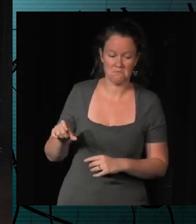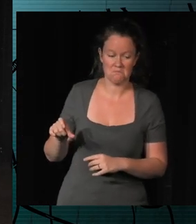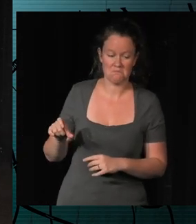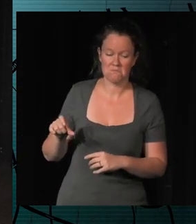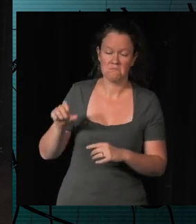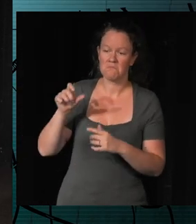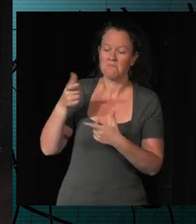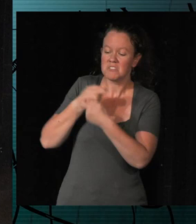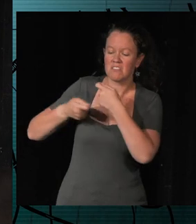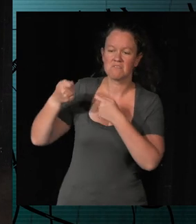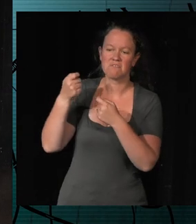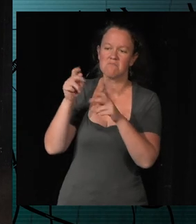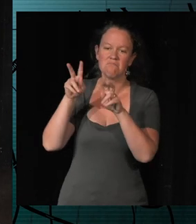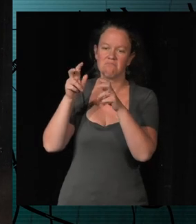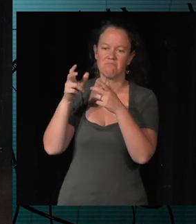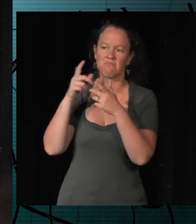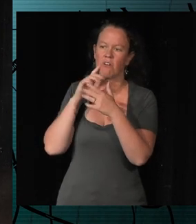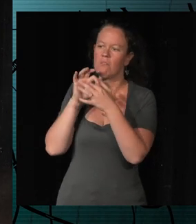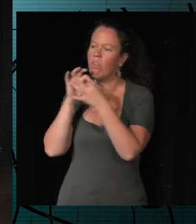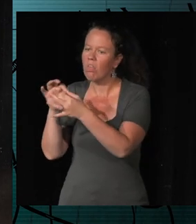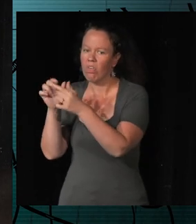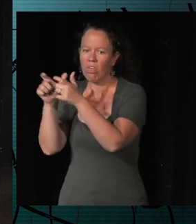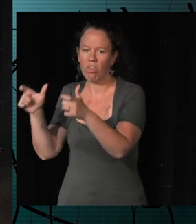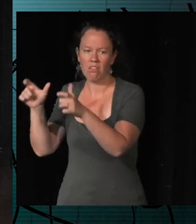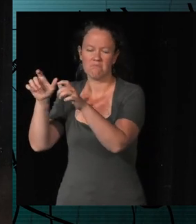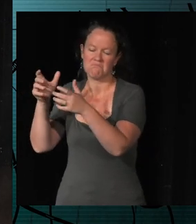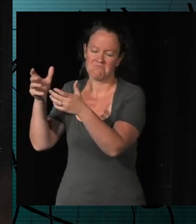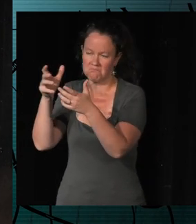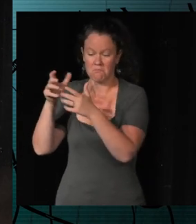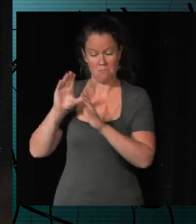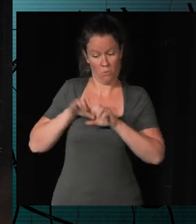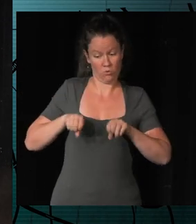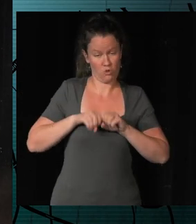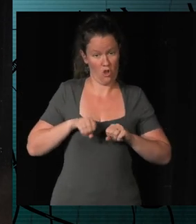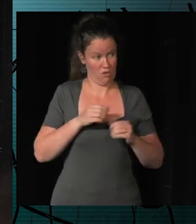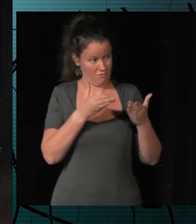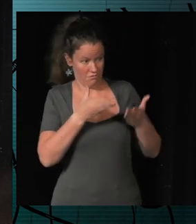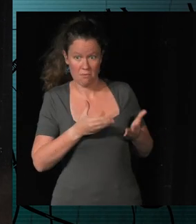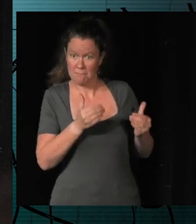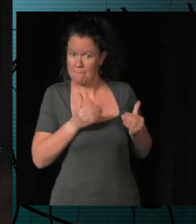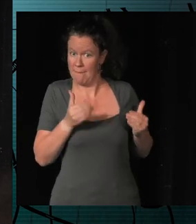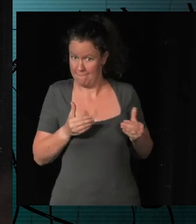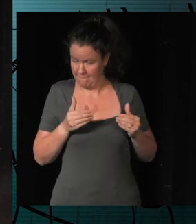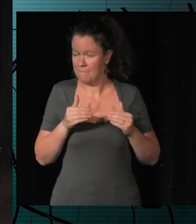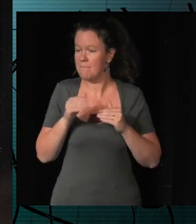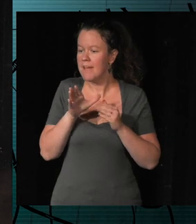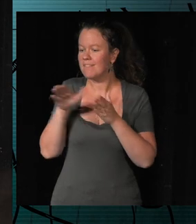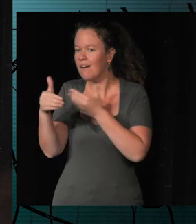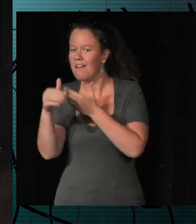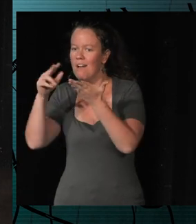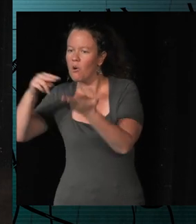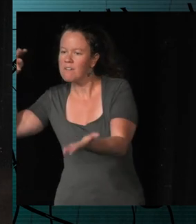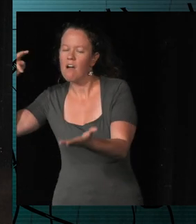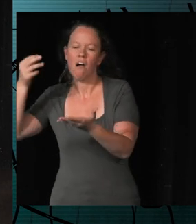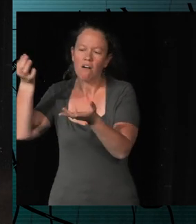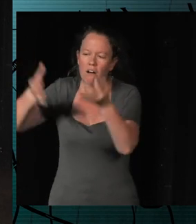c'était très voilà très c'est aussi produit par Samuel Adidas mais voilà y il y a pas vraiment de vision d'auteur derrière c'était vraiment un